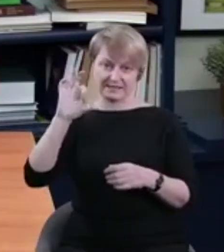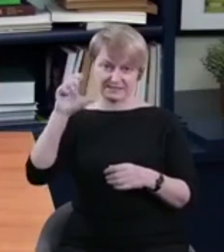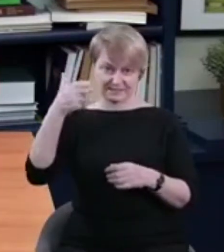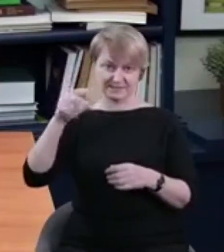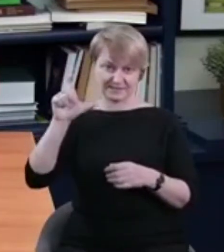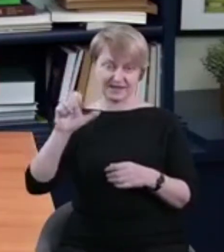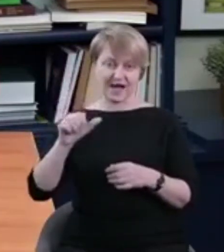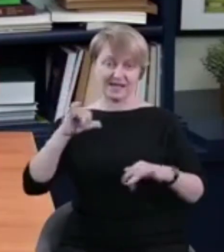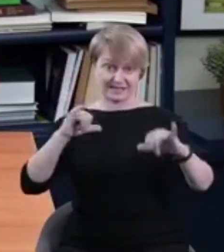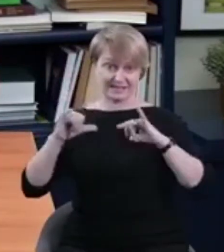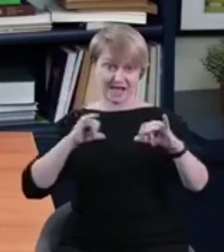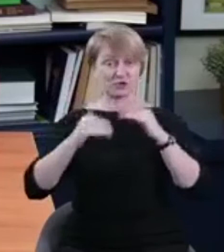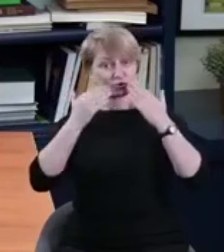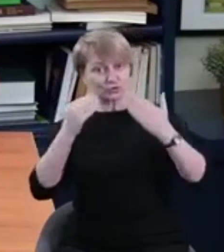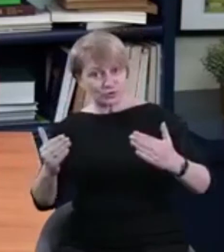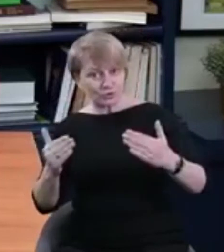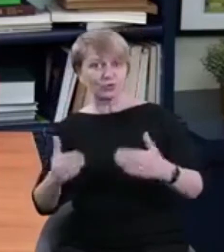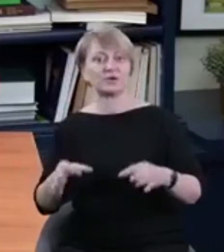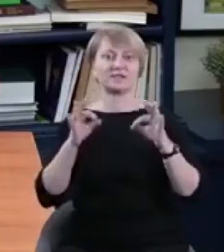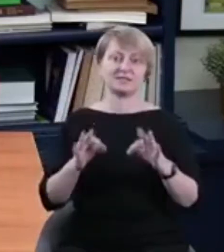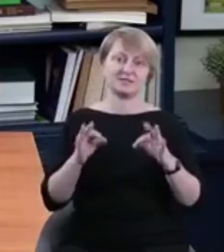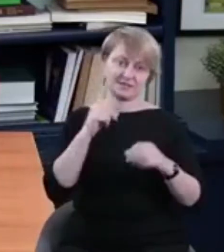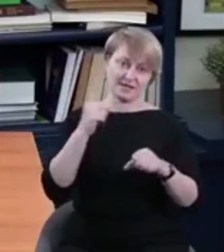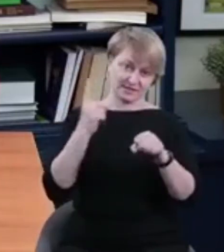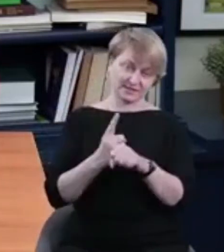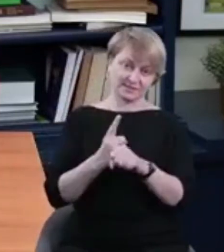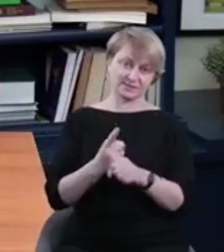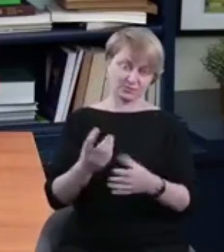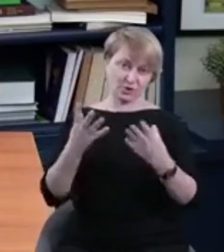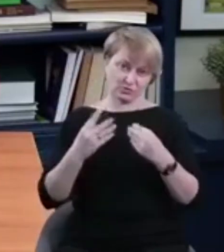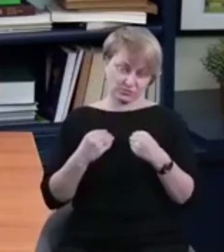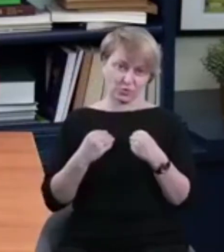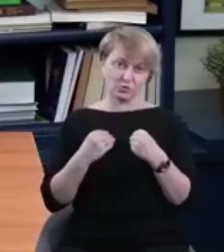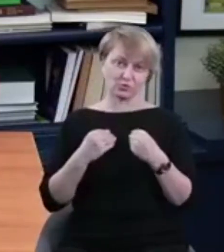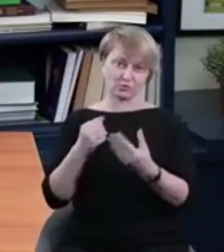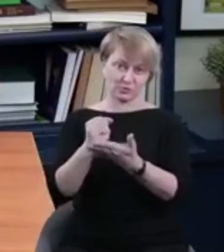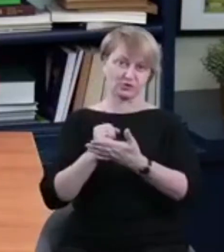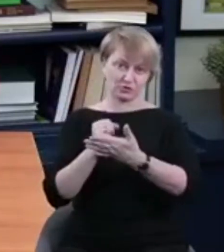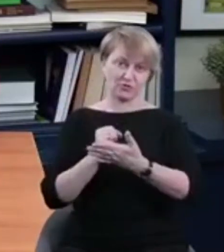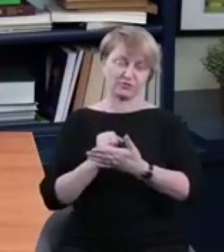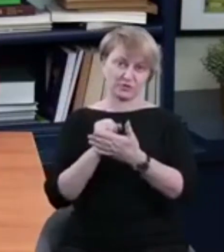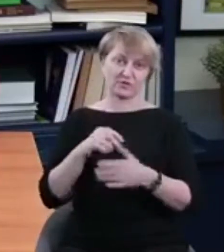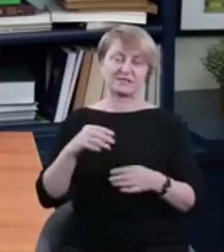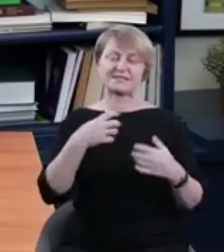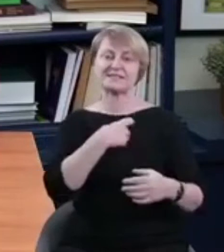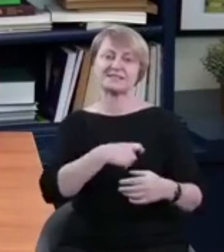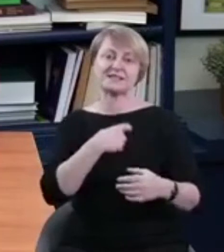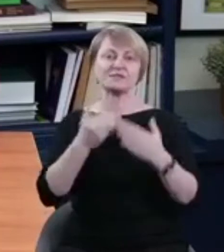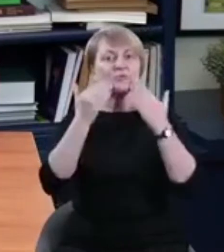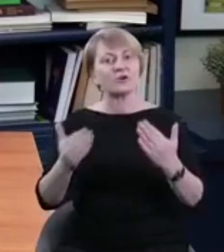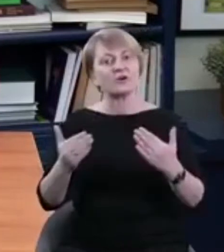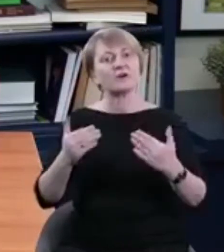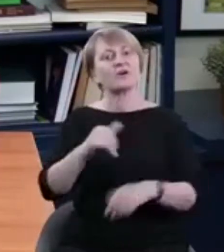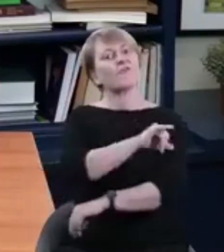decyzję mnie chyba nawet dzisiaj o tym żeby takiego dofinansowania nam udzielić więc serdeczne podziękowania w imieniu mieszkańców